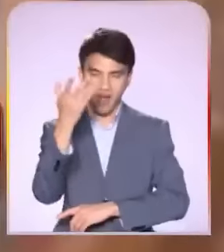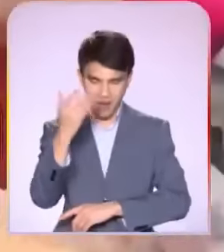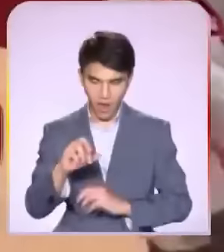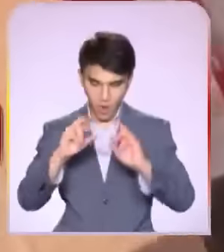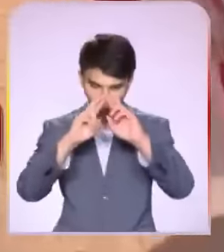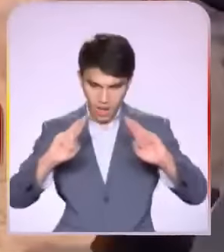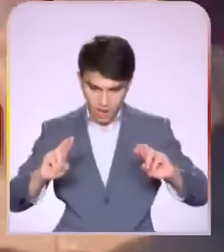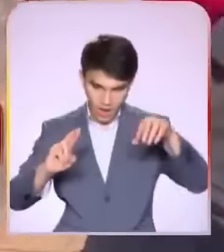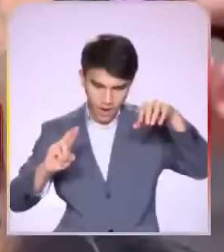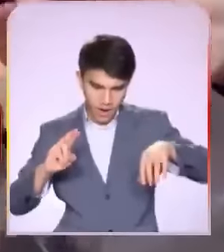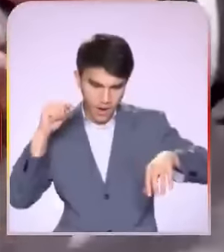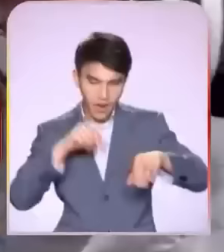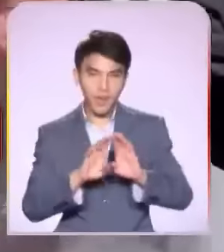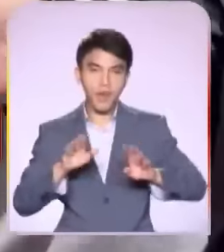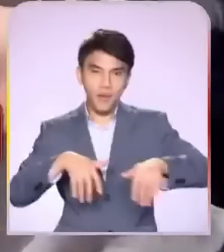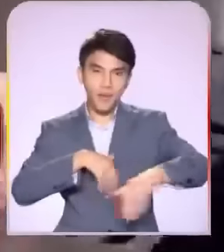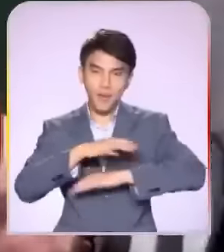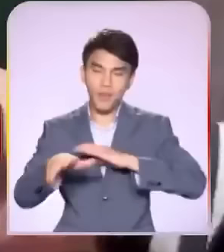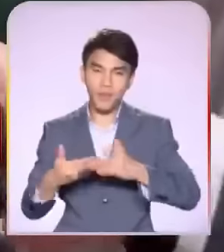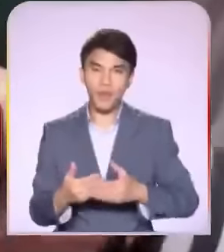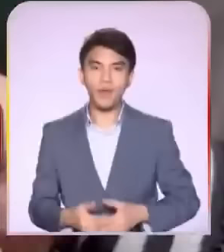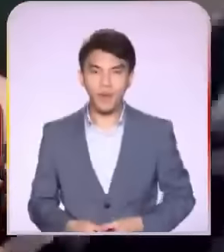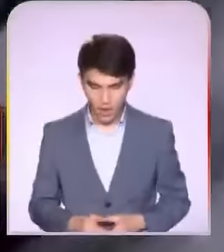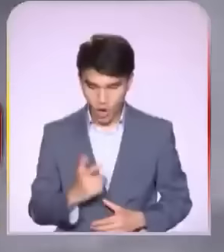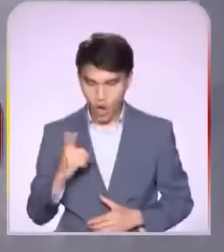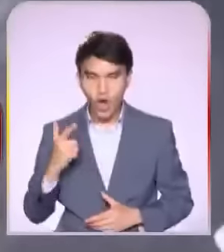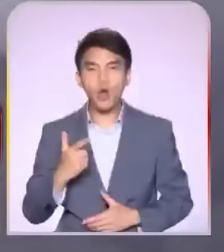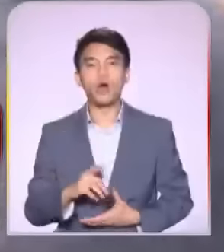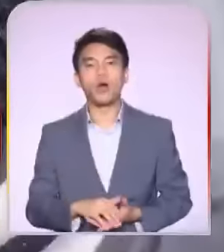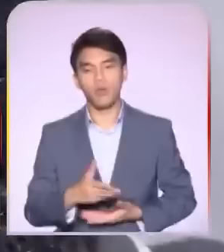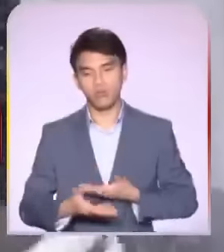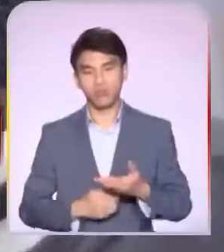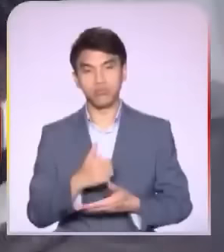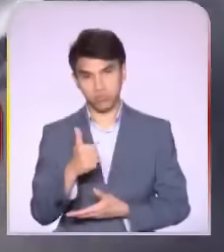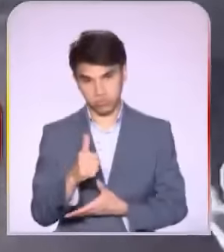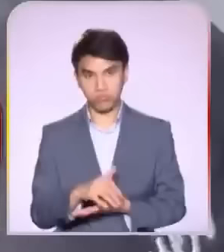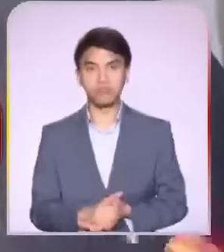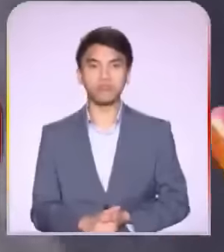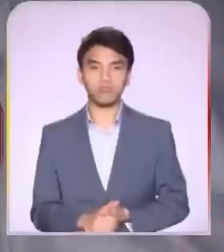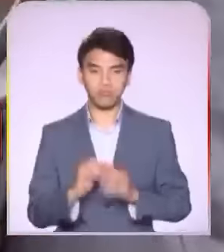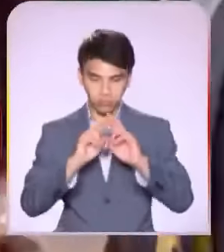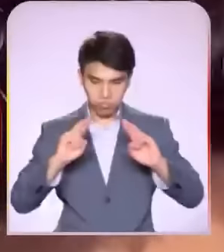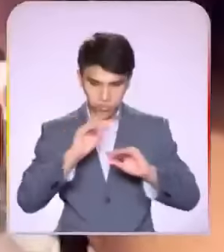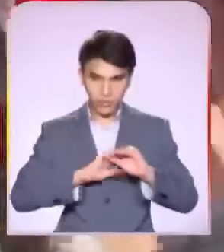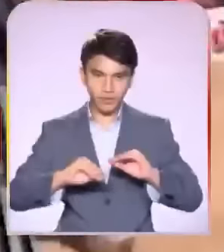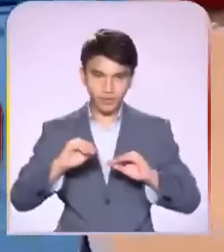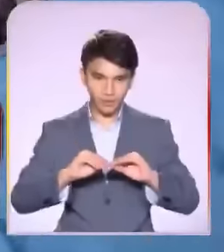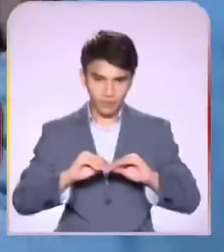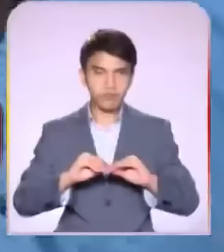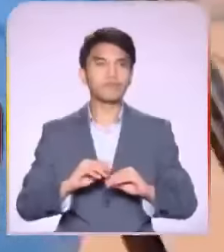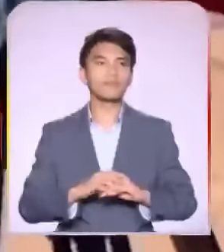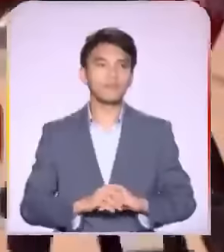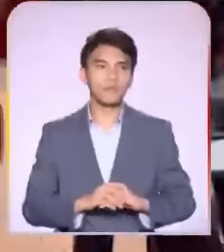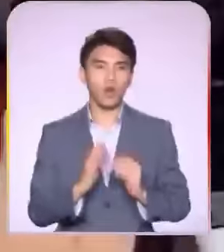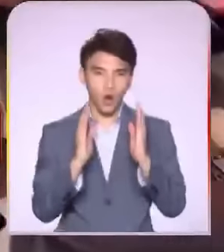ของแม่ตั๊กนะฮะก็เปิดให้ประชาชนนะสามารถที่จะเอาทองไปขายคืนได้วันนั้นเถอ ะ ทางร้านเพิ่มให้ถึง300คิวนะ